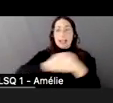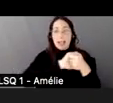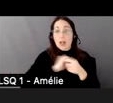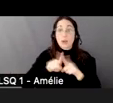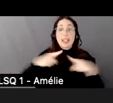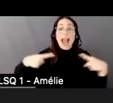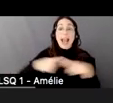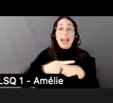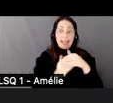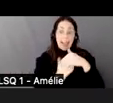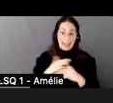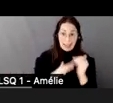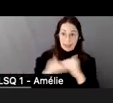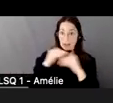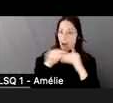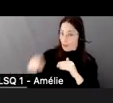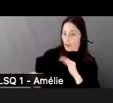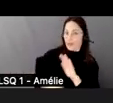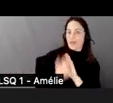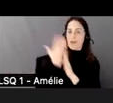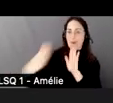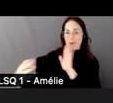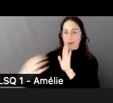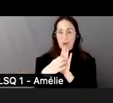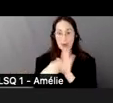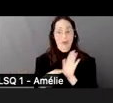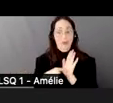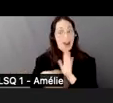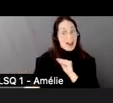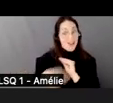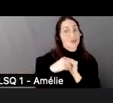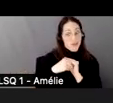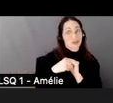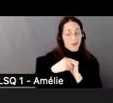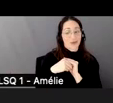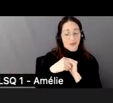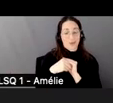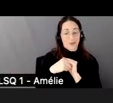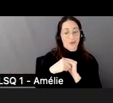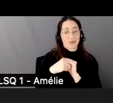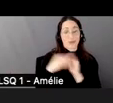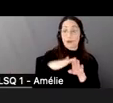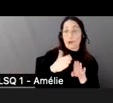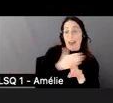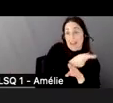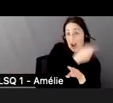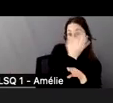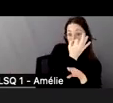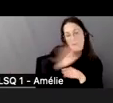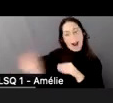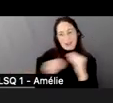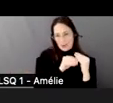Celui-ci est un nouveau module qui a été ajouté à notre cours.